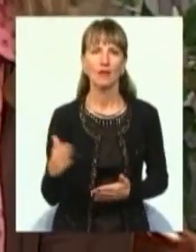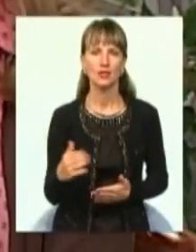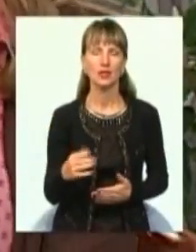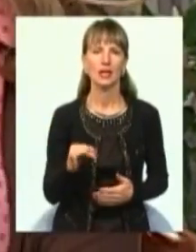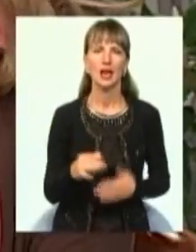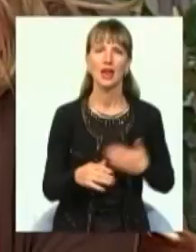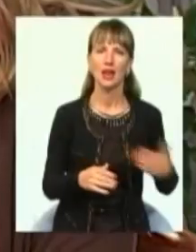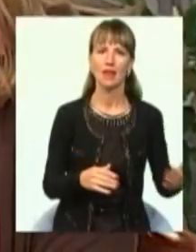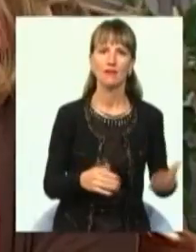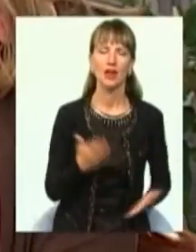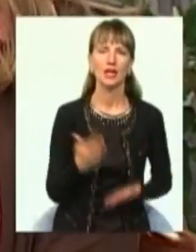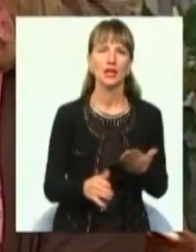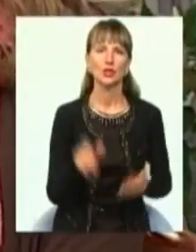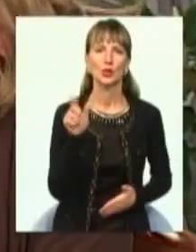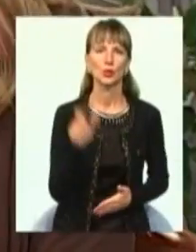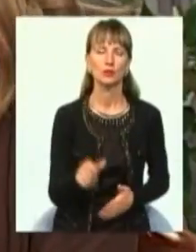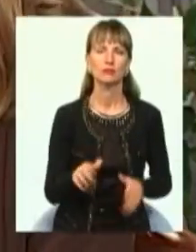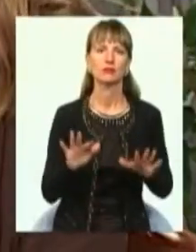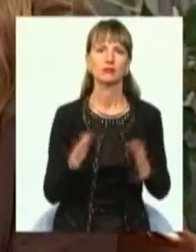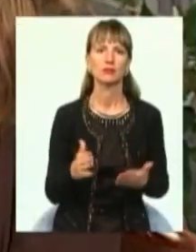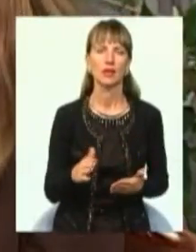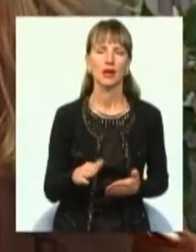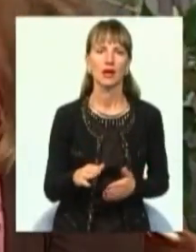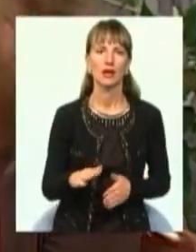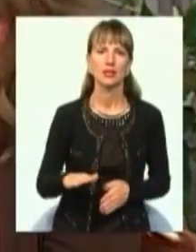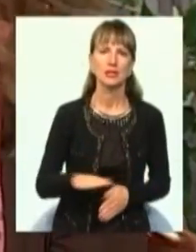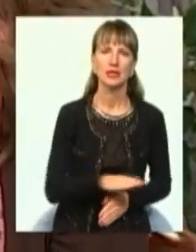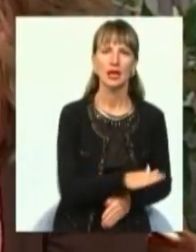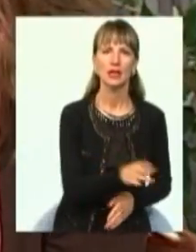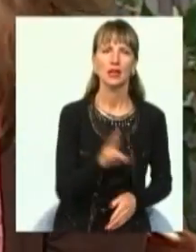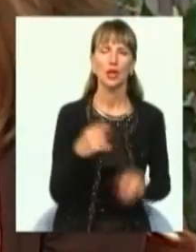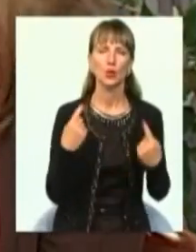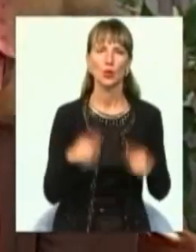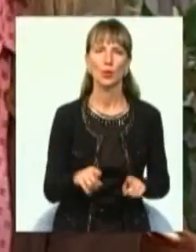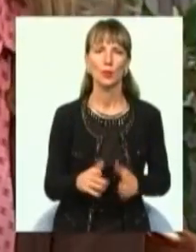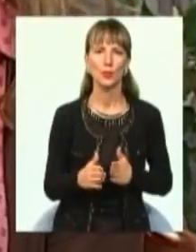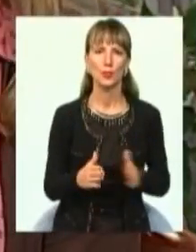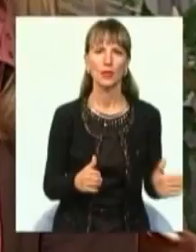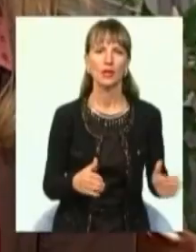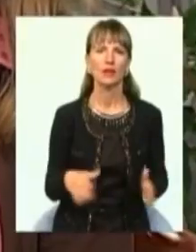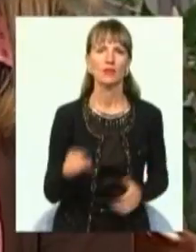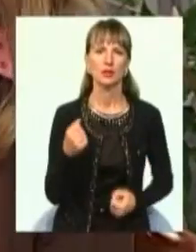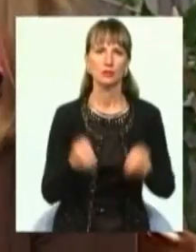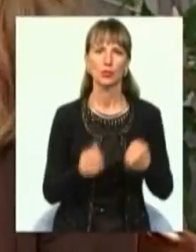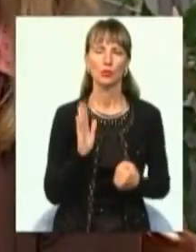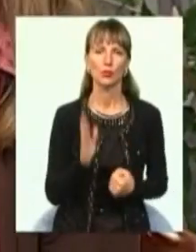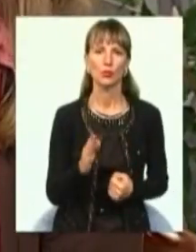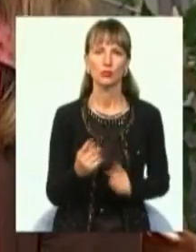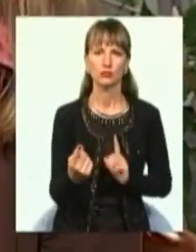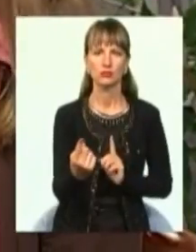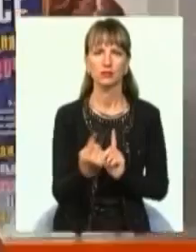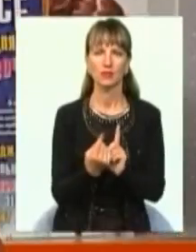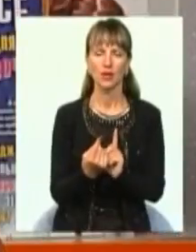рух. І якщо людина, наприклад, раптово заїде на інший бік, так, тобто всі автомобілі будуть рухатися проти